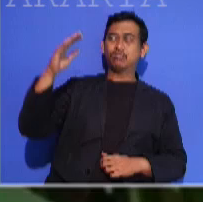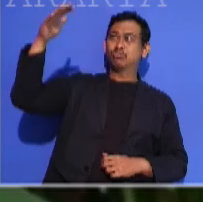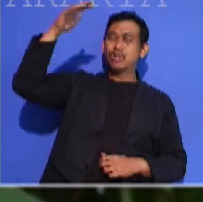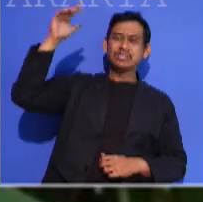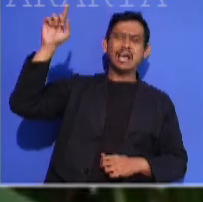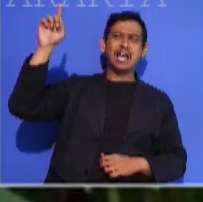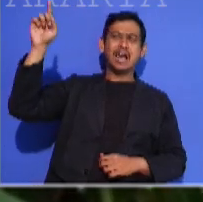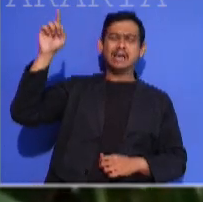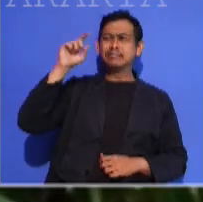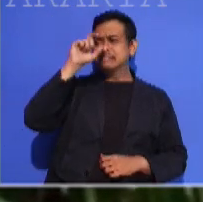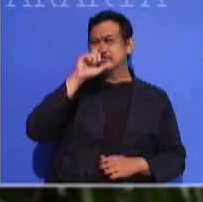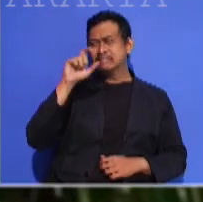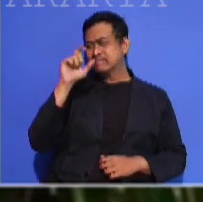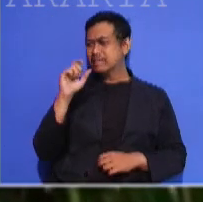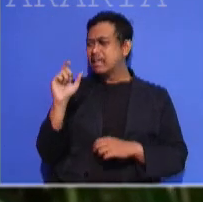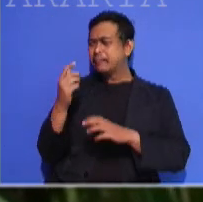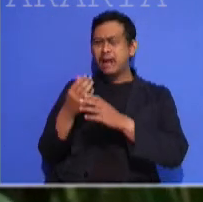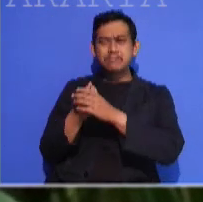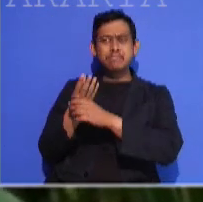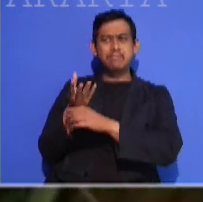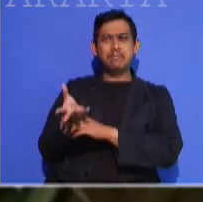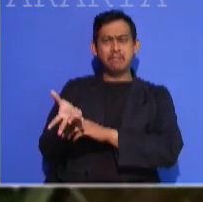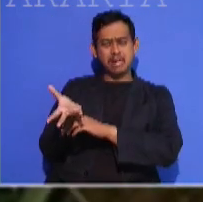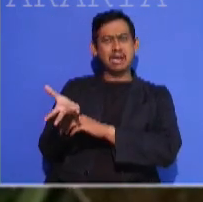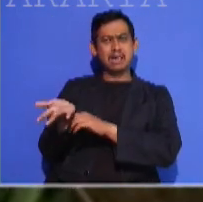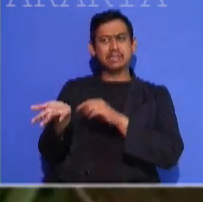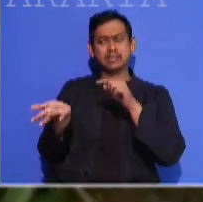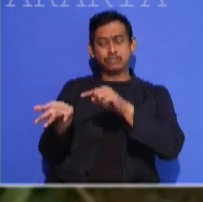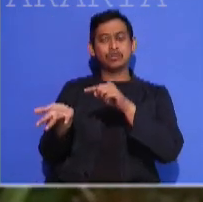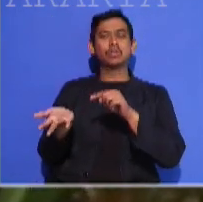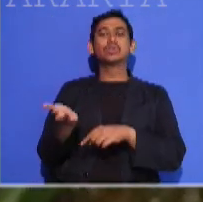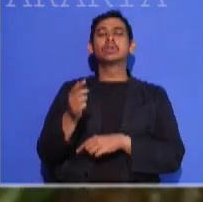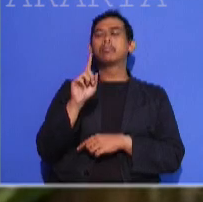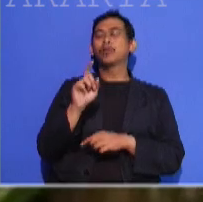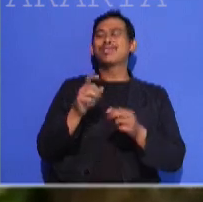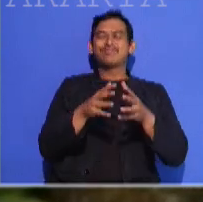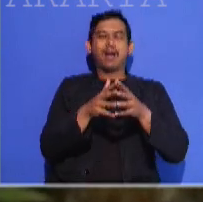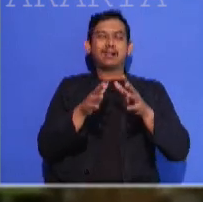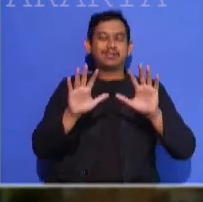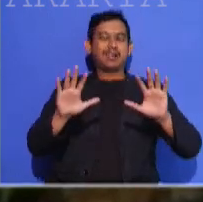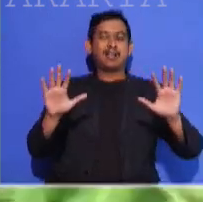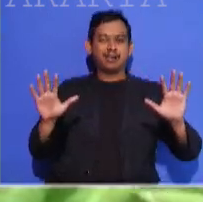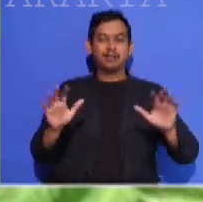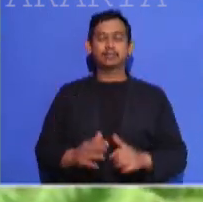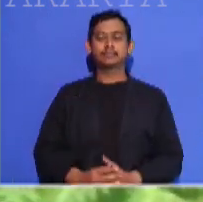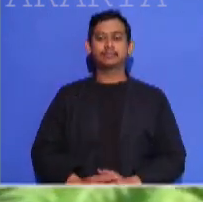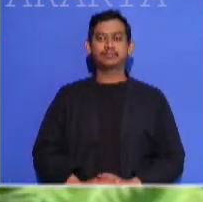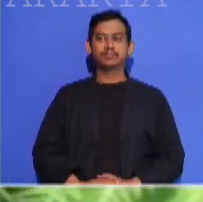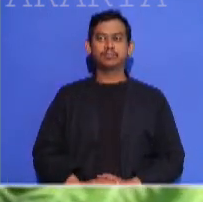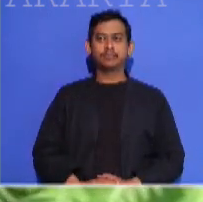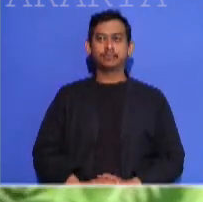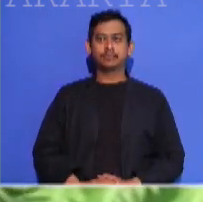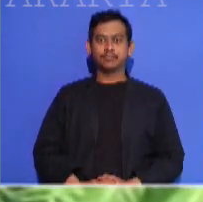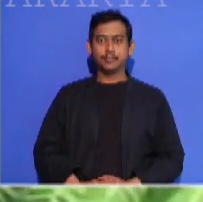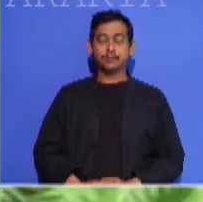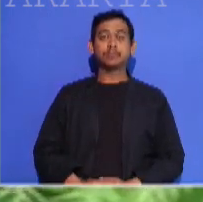sami pados tanaman anggrek ndamel tanaman anggrek wau saya kirang. Nguningkani kawontenan ingkang mekaten menika salajengipun Heri